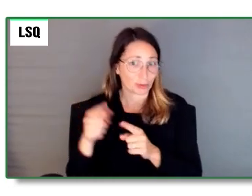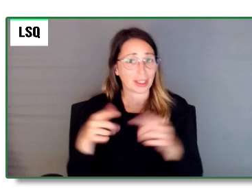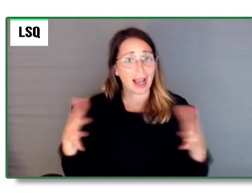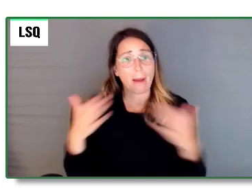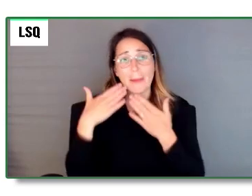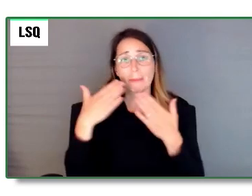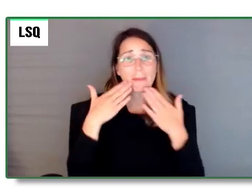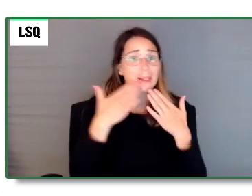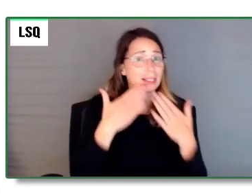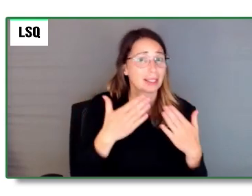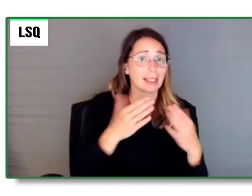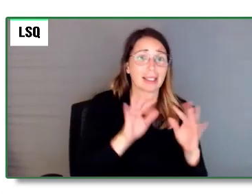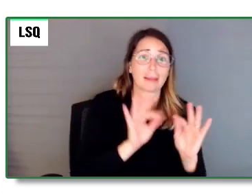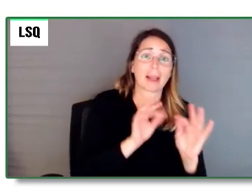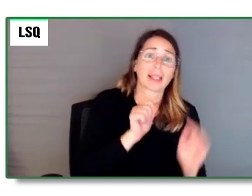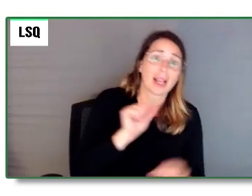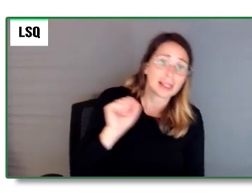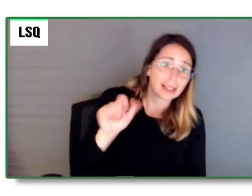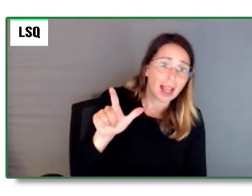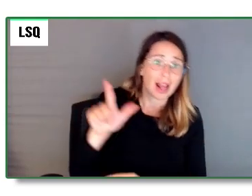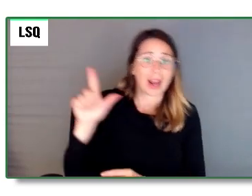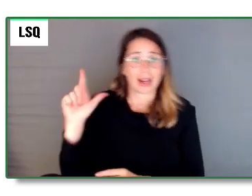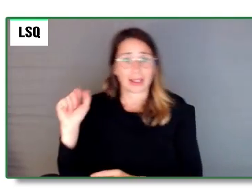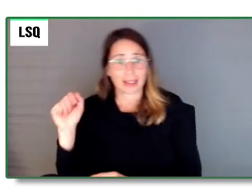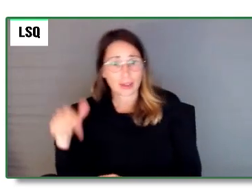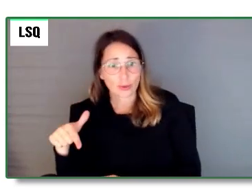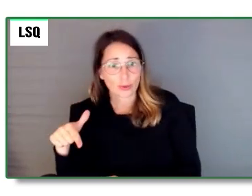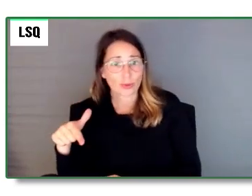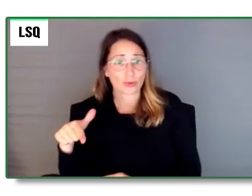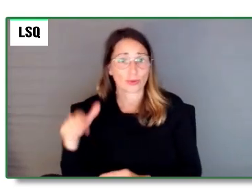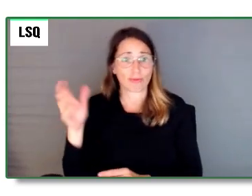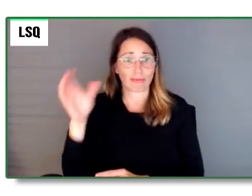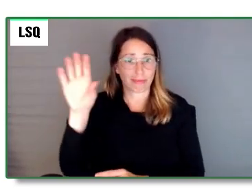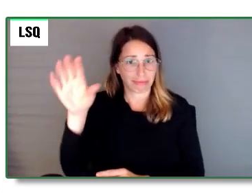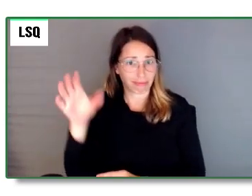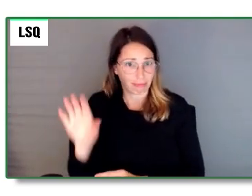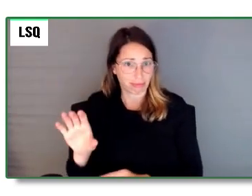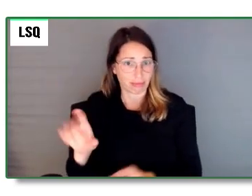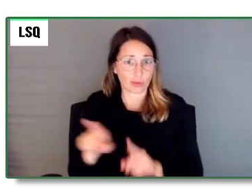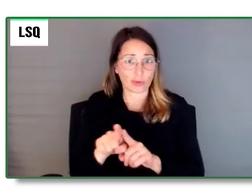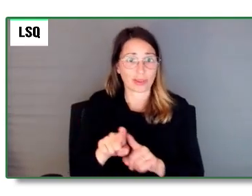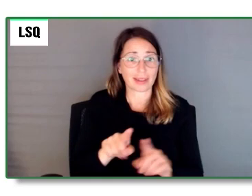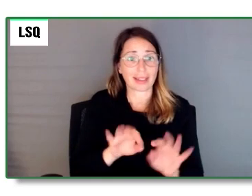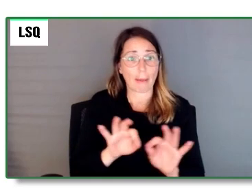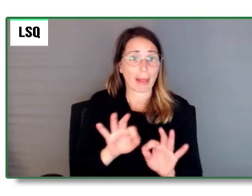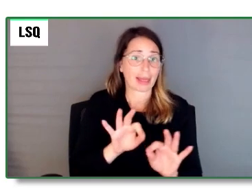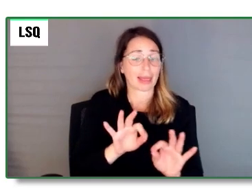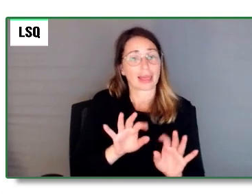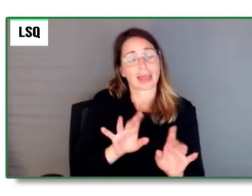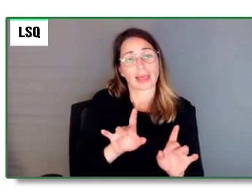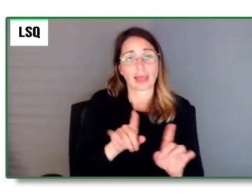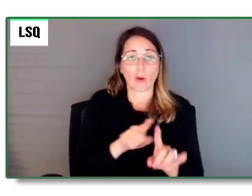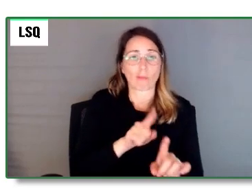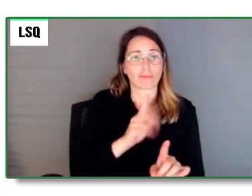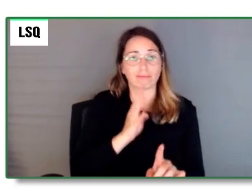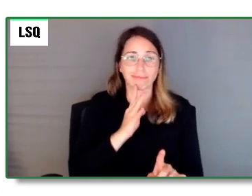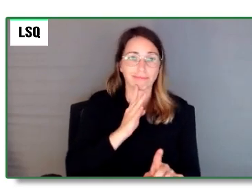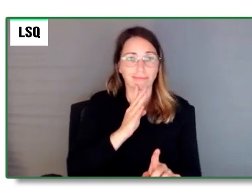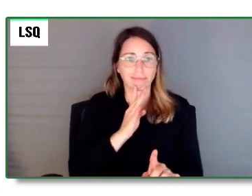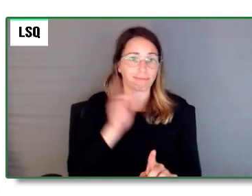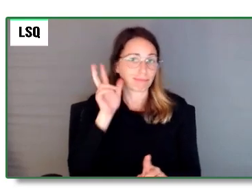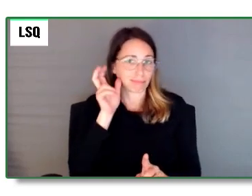ASL, LSQ, à l'écran, ainsi que nos interprètes audio. On avait le